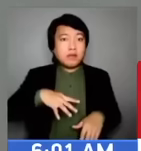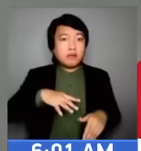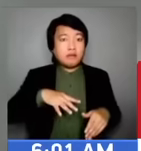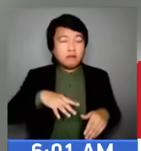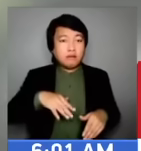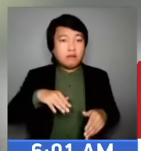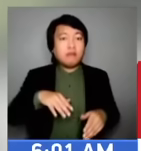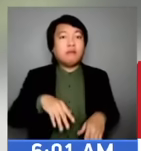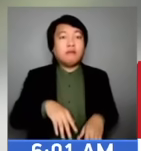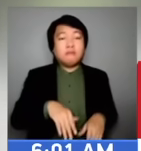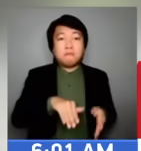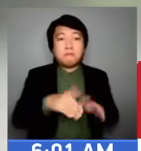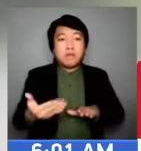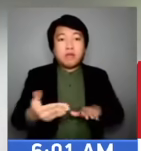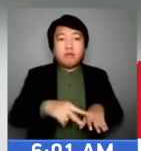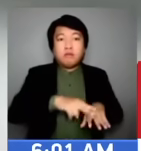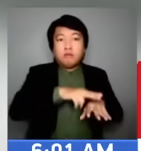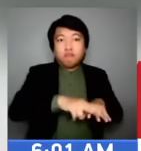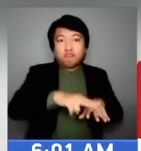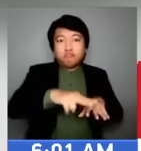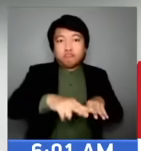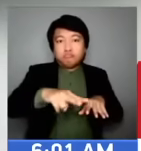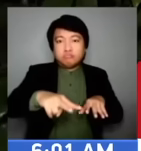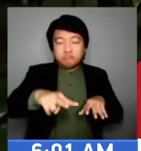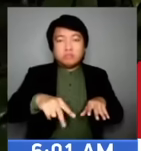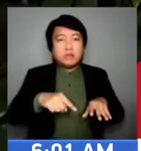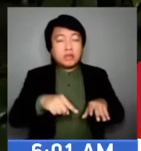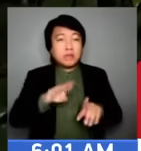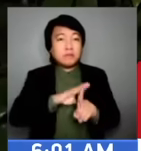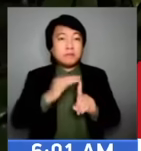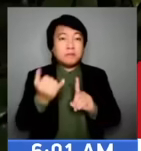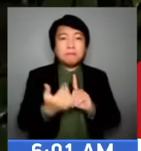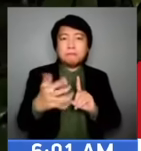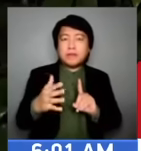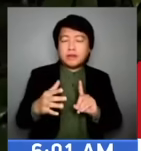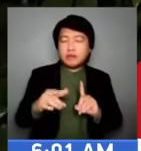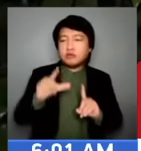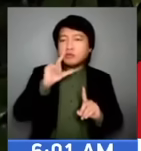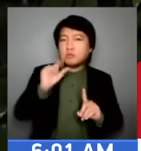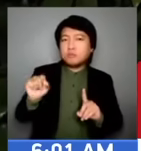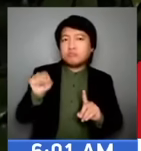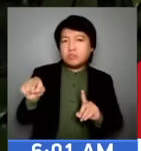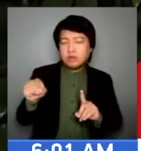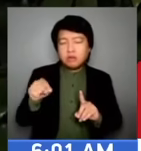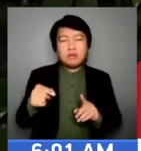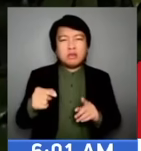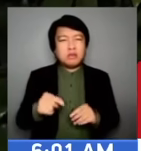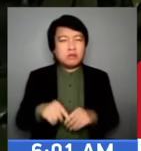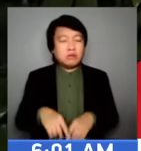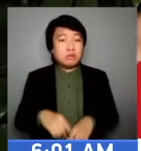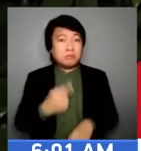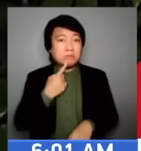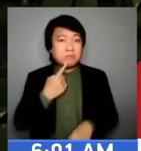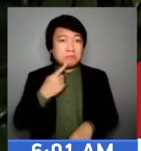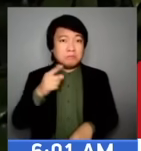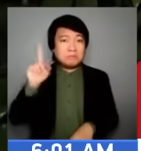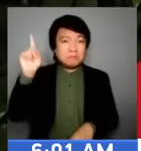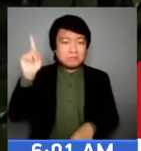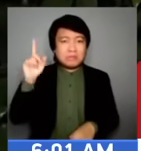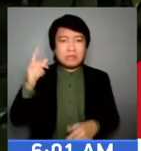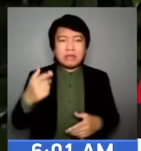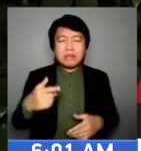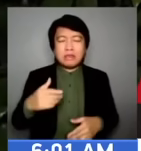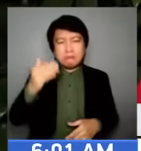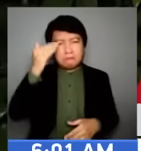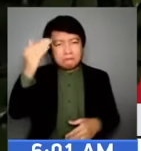sa barangay na ilang beses na sinubukang iahon ng bangkay. Masyadong mabilis yung current at malaking tao, diba, no? So may ginamit silang